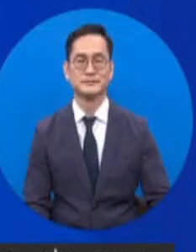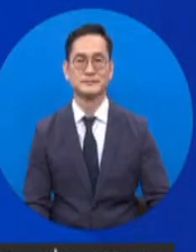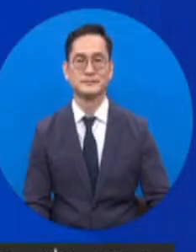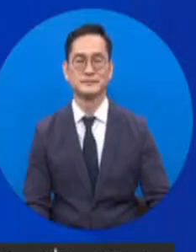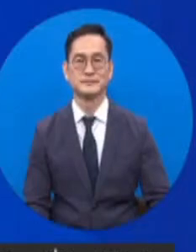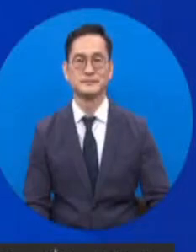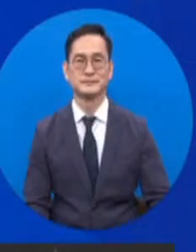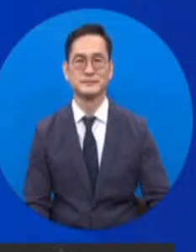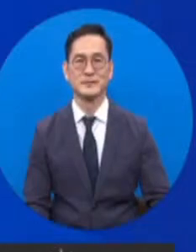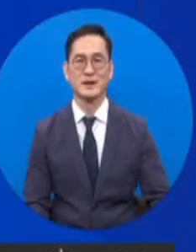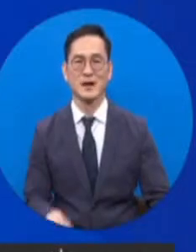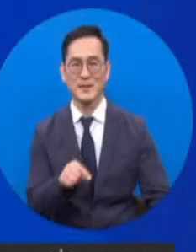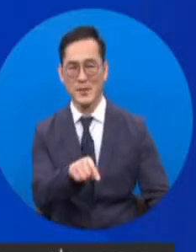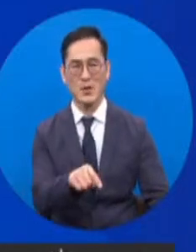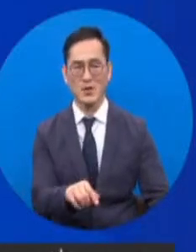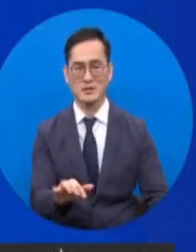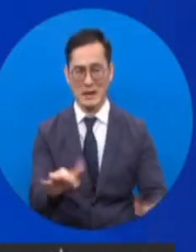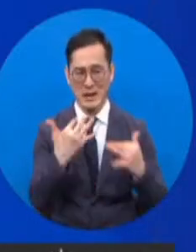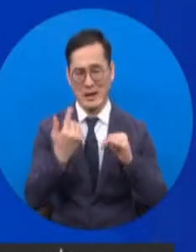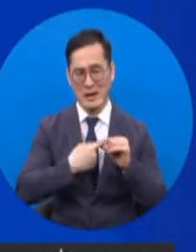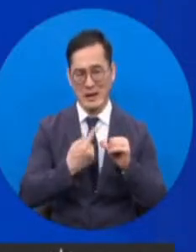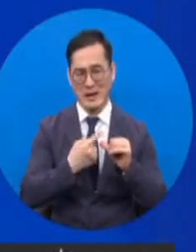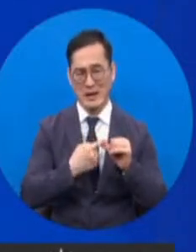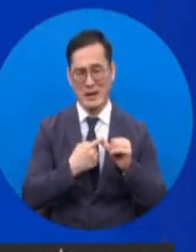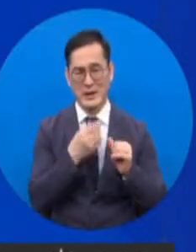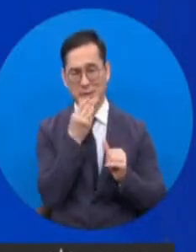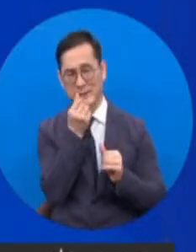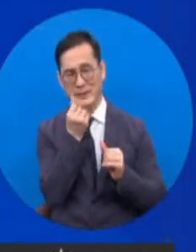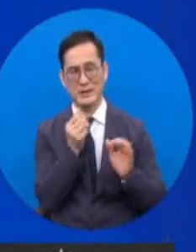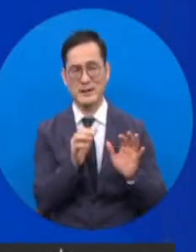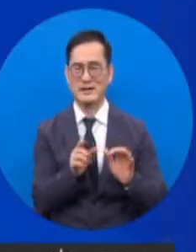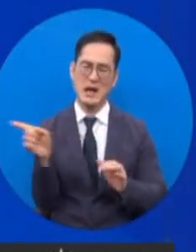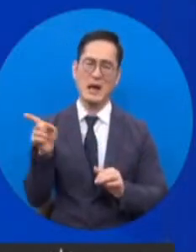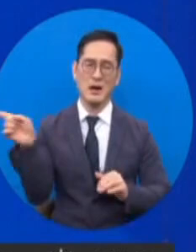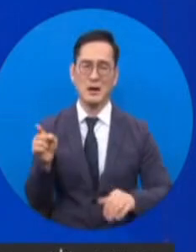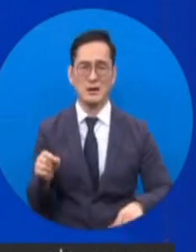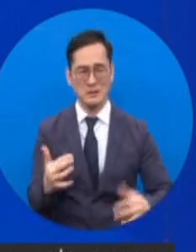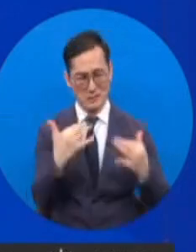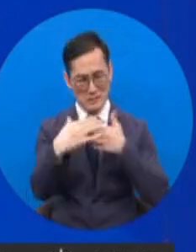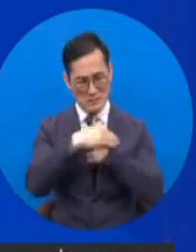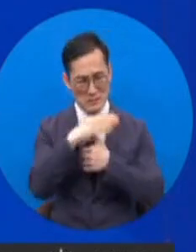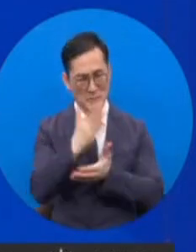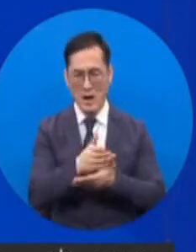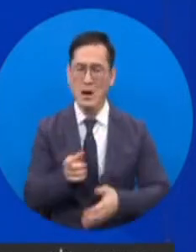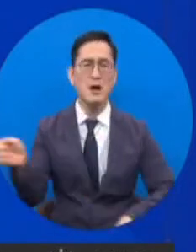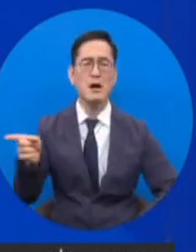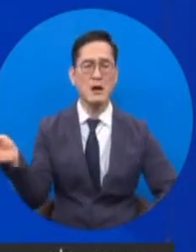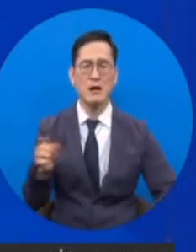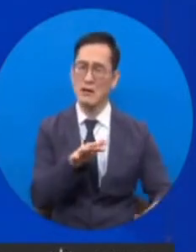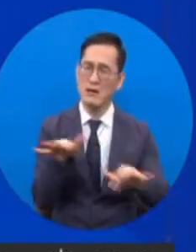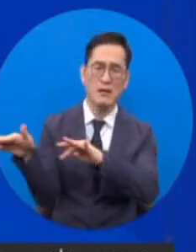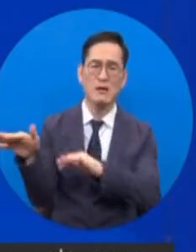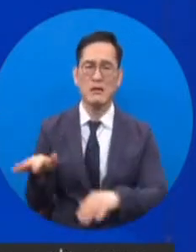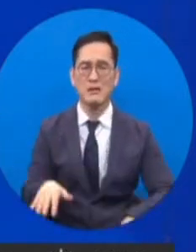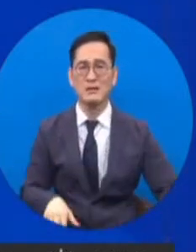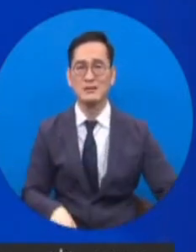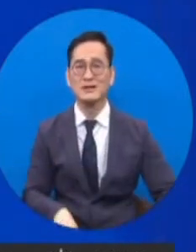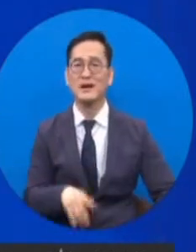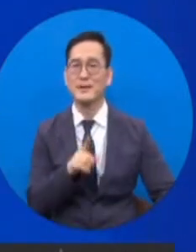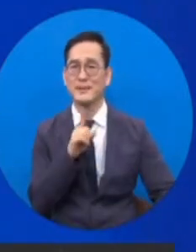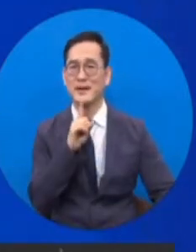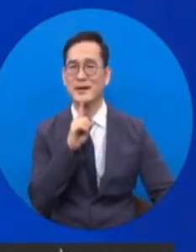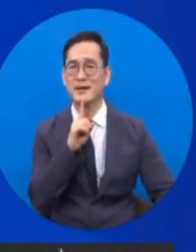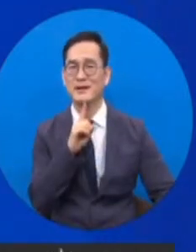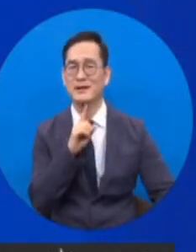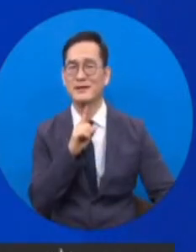이런거 물타기 라고 지적을 했습니다 쉬운말로 이겁니다 왜 나만 갖고 그래 제도 잘못 했잖아요 라고 하는 식의